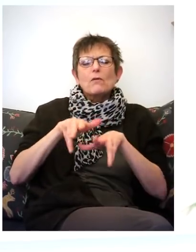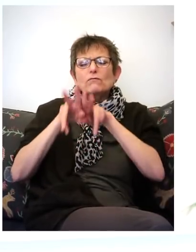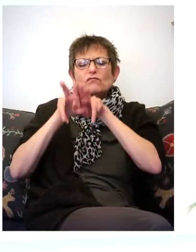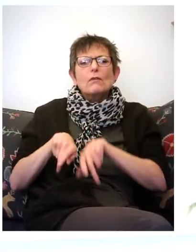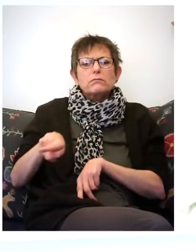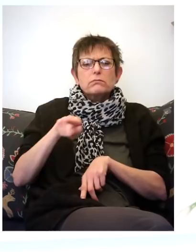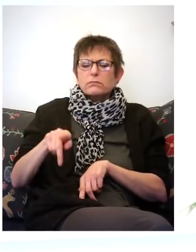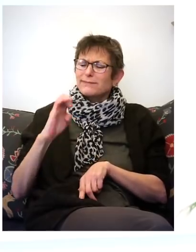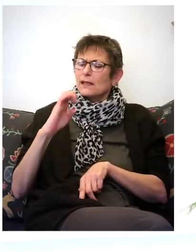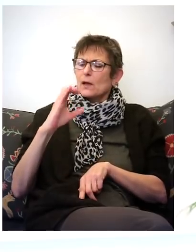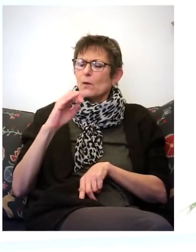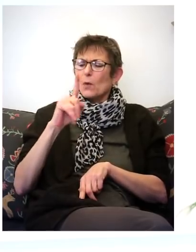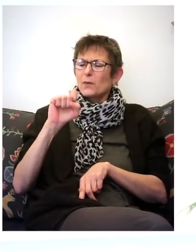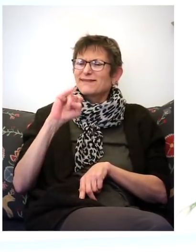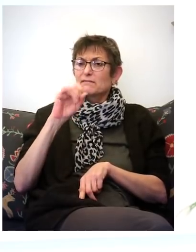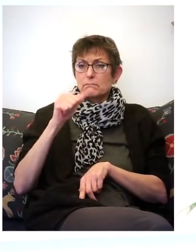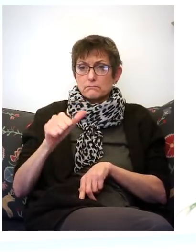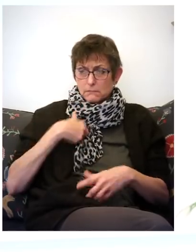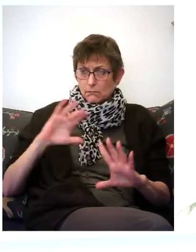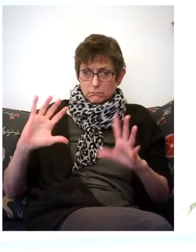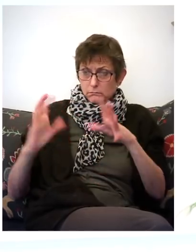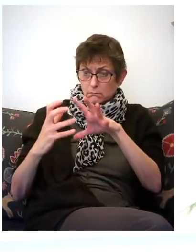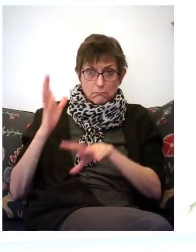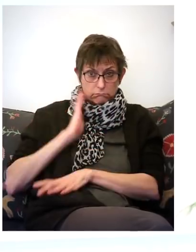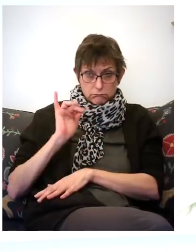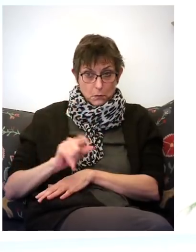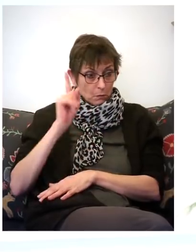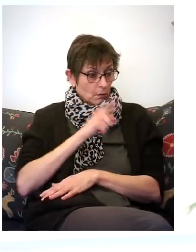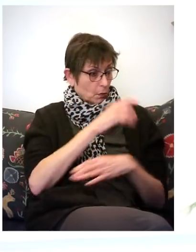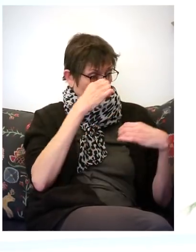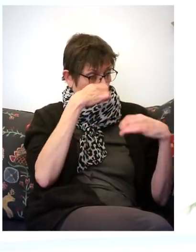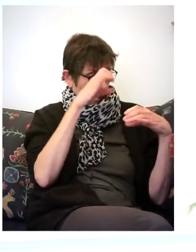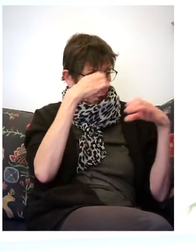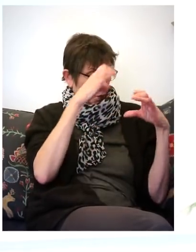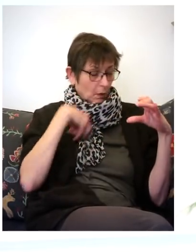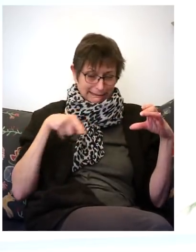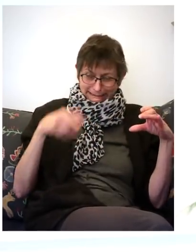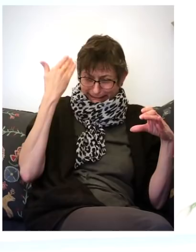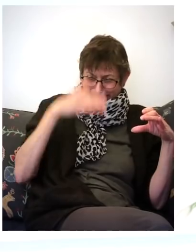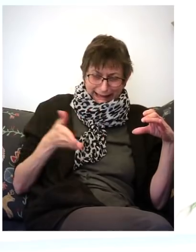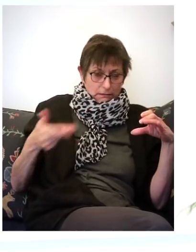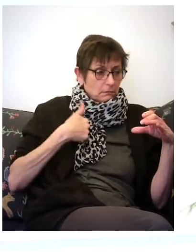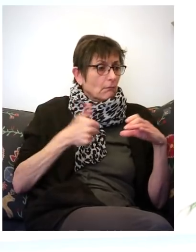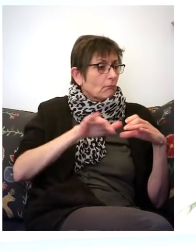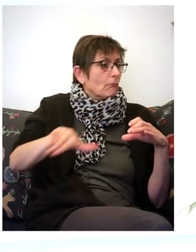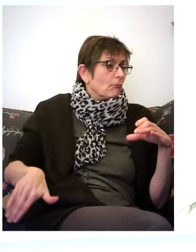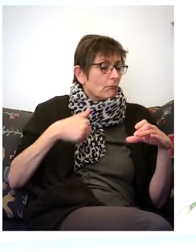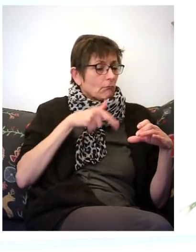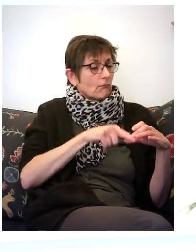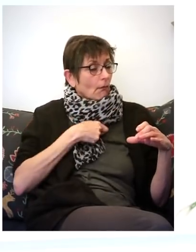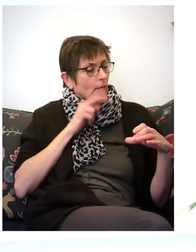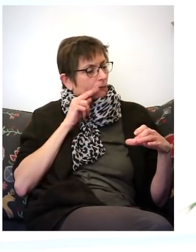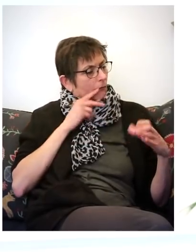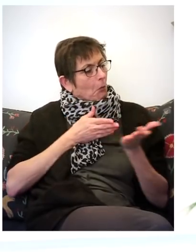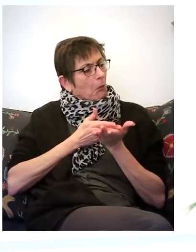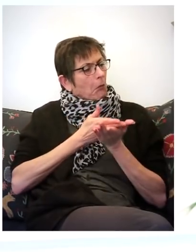servais pas parce que me servir de Google me laissait sur la deuxième marche de la pyramide de Maslow. C'était confortable de continuer à faire ce que je faisais depuis toujours. Alors